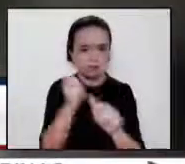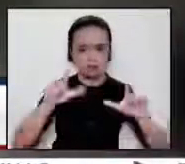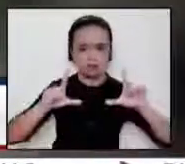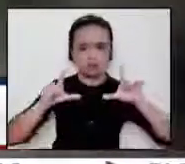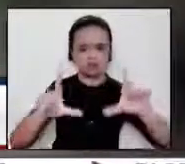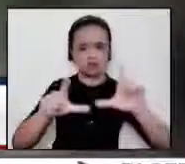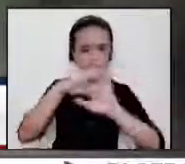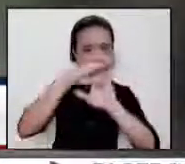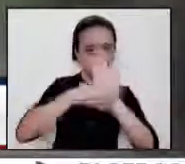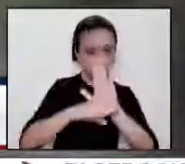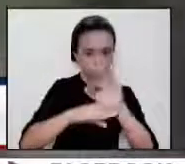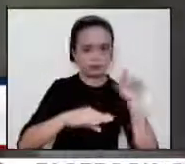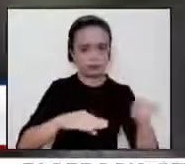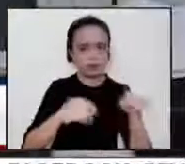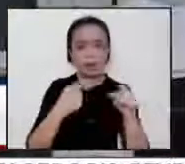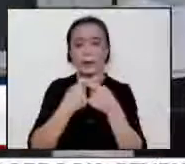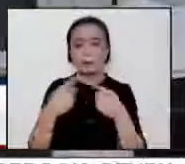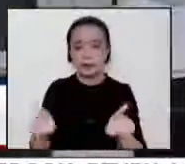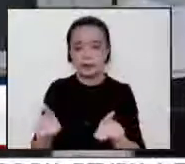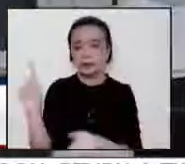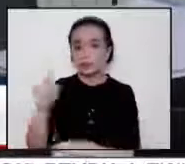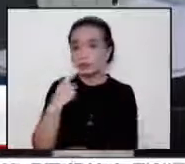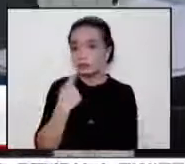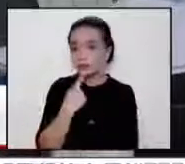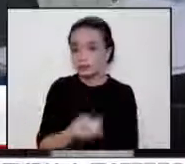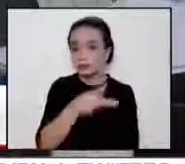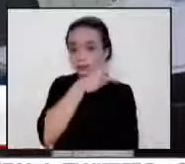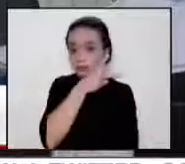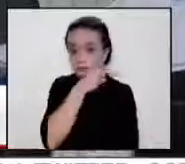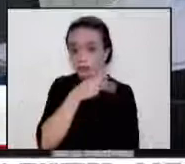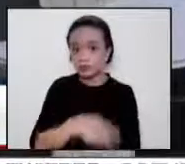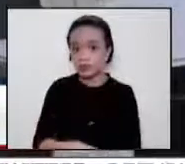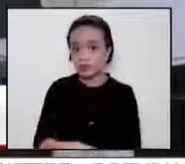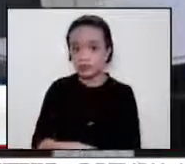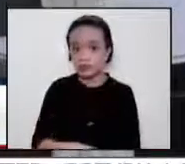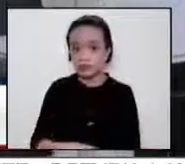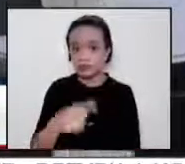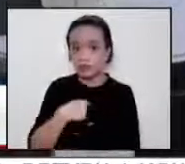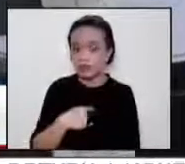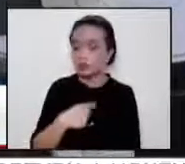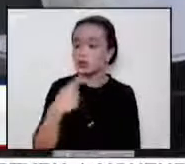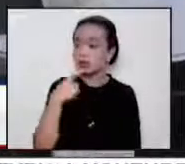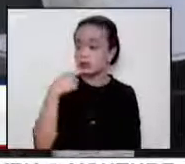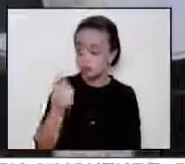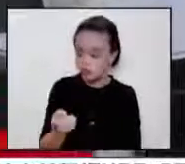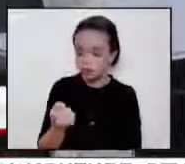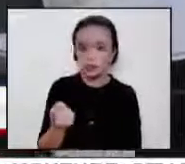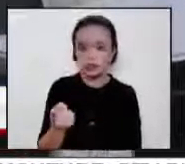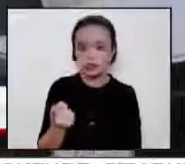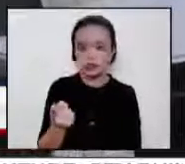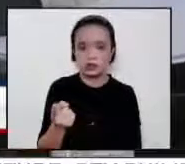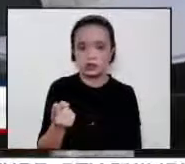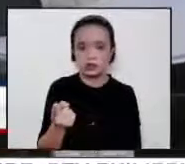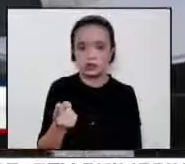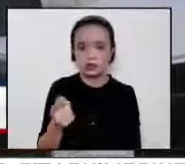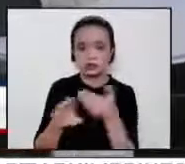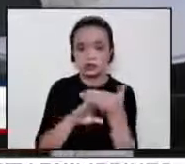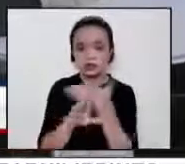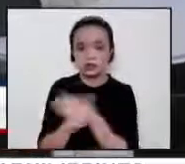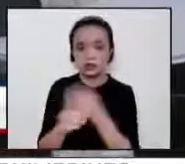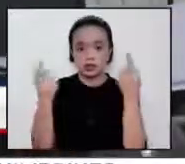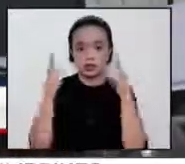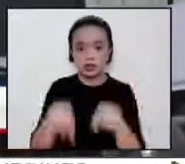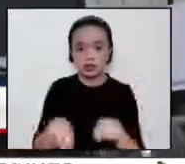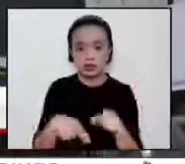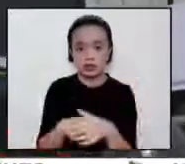lungsod. Pero depensa ng suspect. At ang pinakasinabi ko po, week po bago mangyari yun, bumunta po po mismo sa